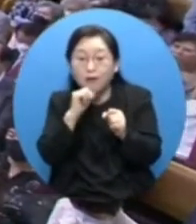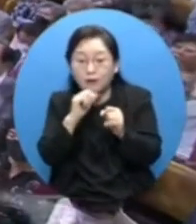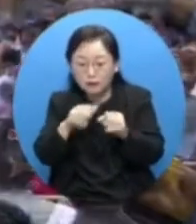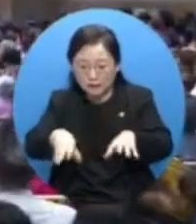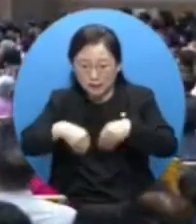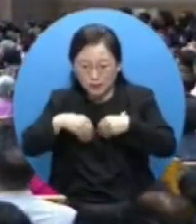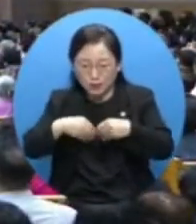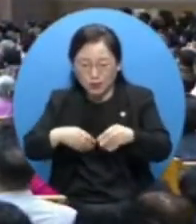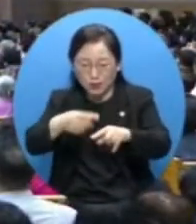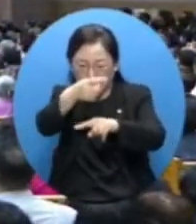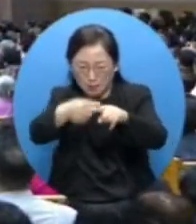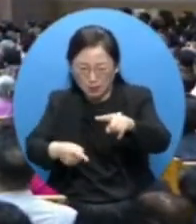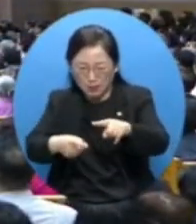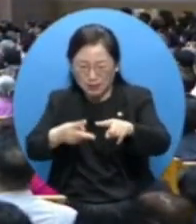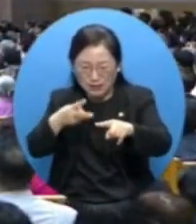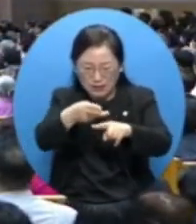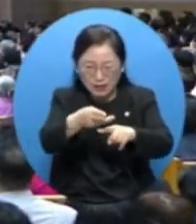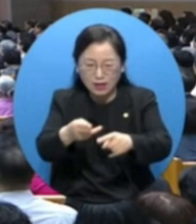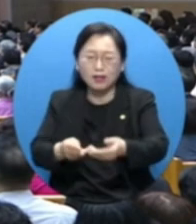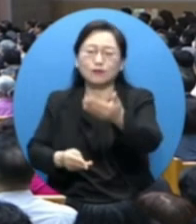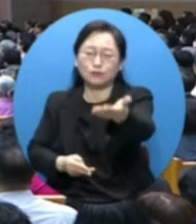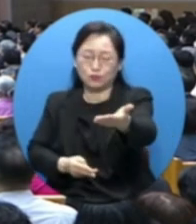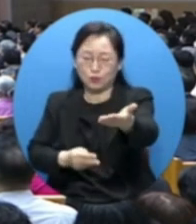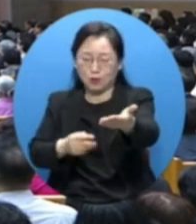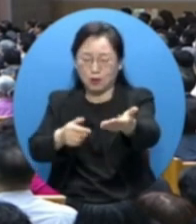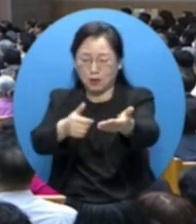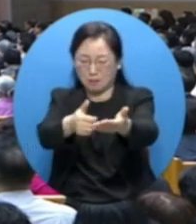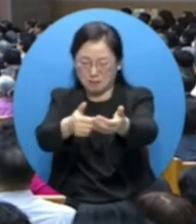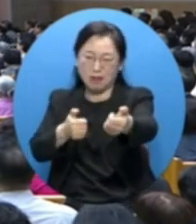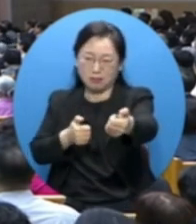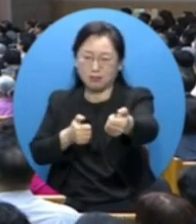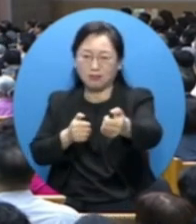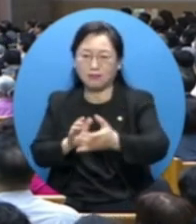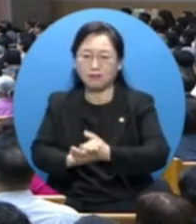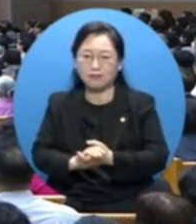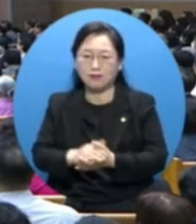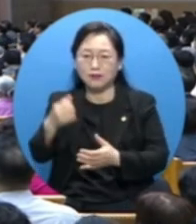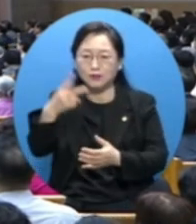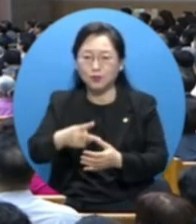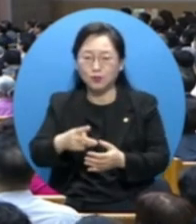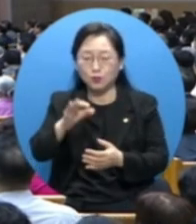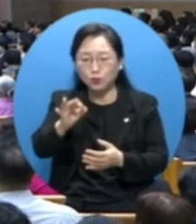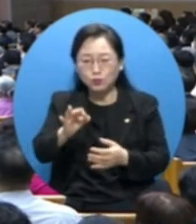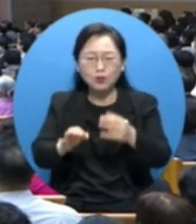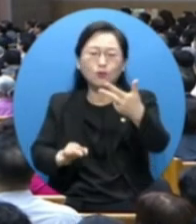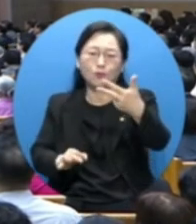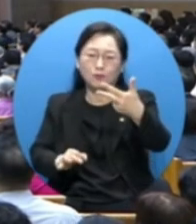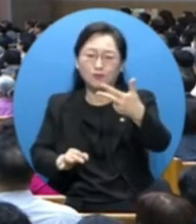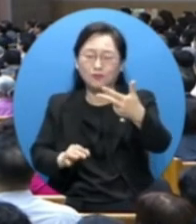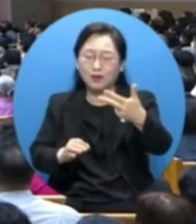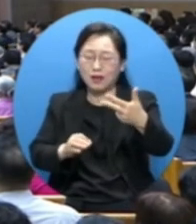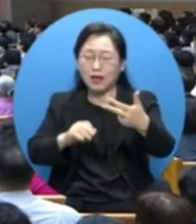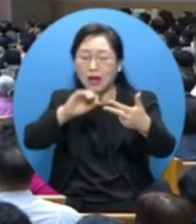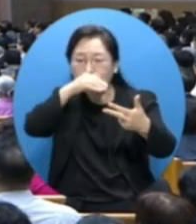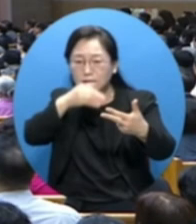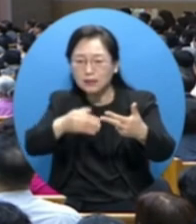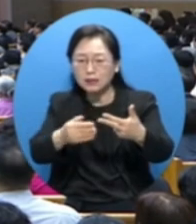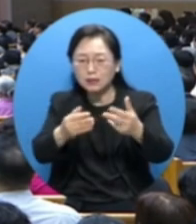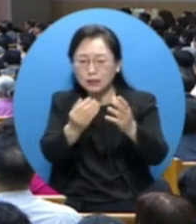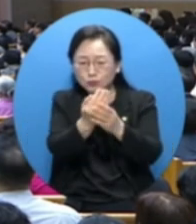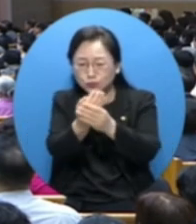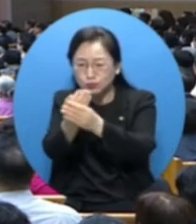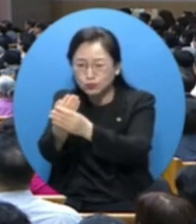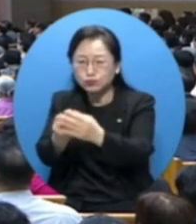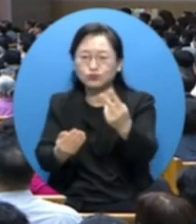담요를 반 잘라서 주어서 남은 반쪽짜리 담요, 동전 7개, 강냉이 2업이었습니다. 두 줌의